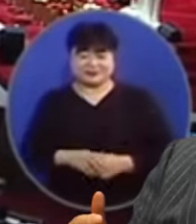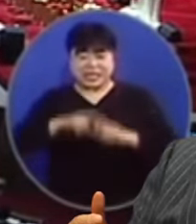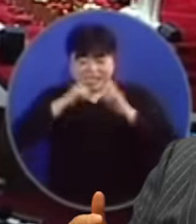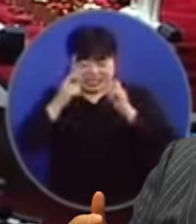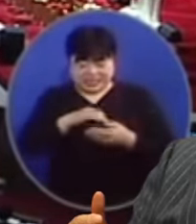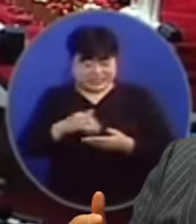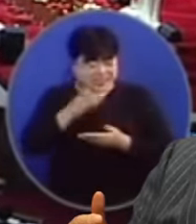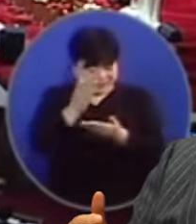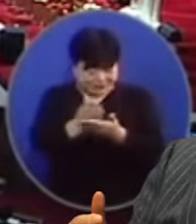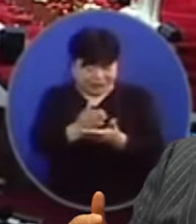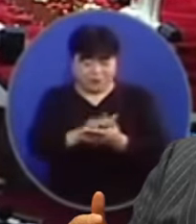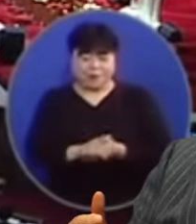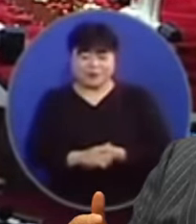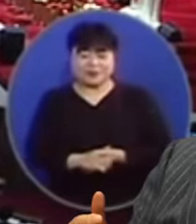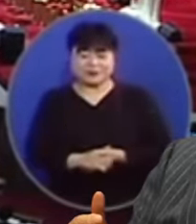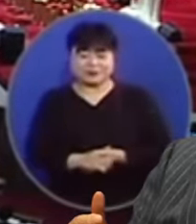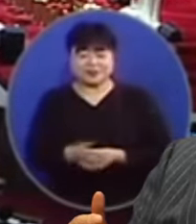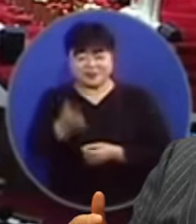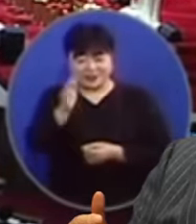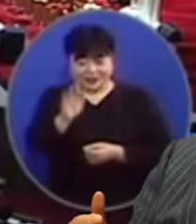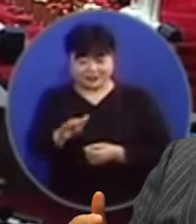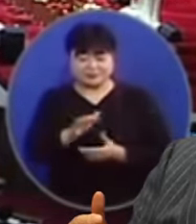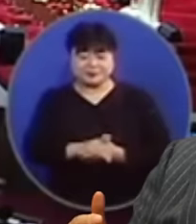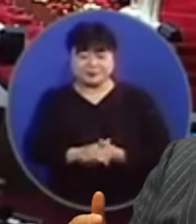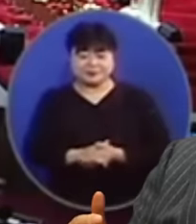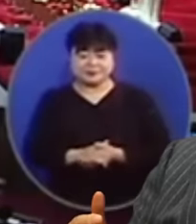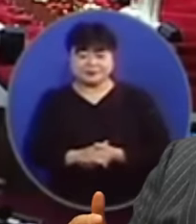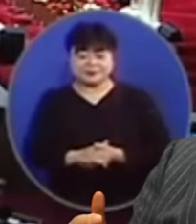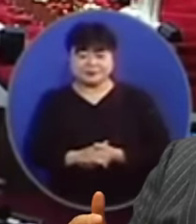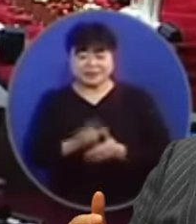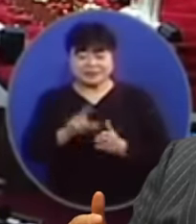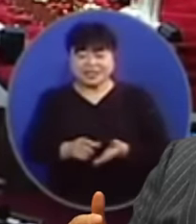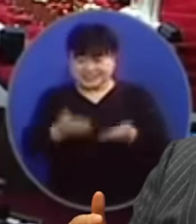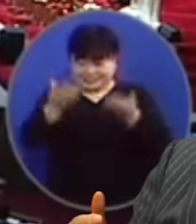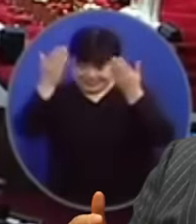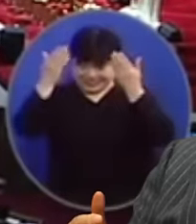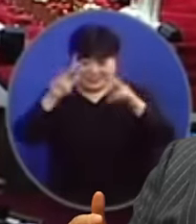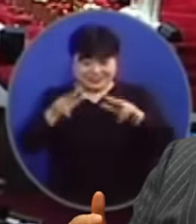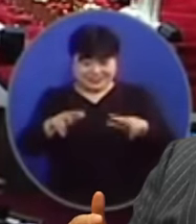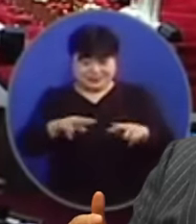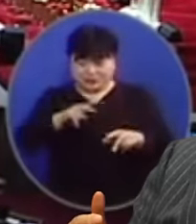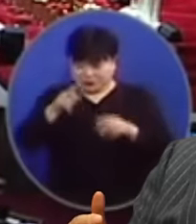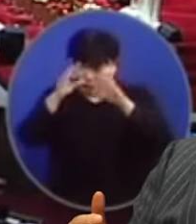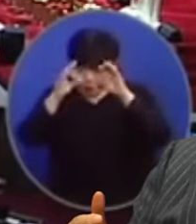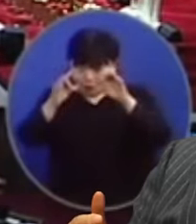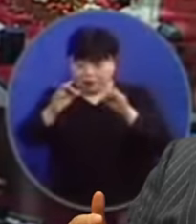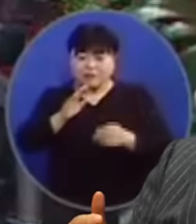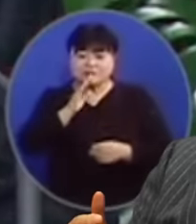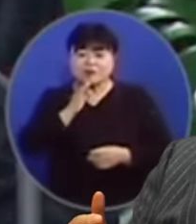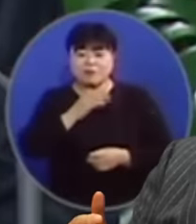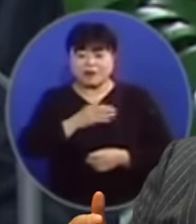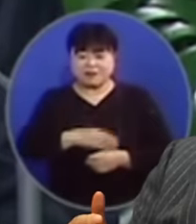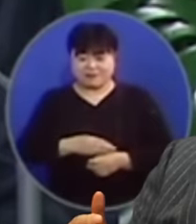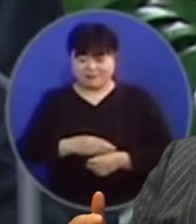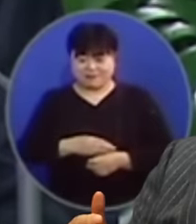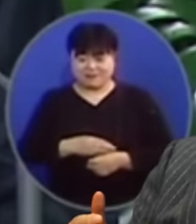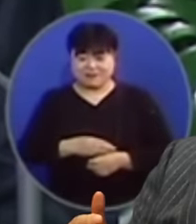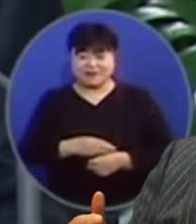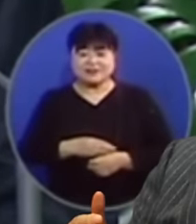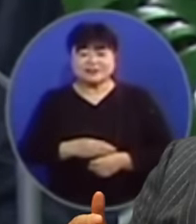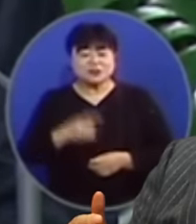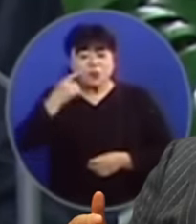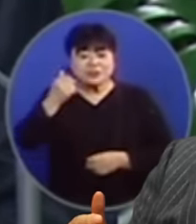것입니다. 그런데 세월이 흘러가서 지금 내가 돌아보면 그 영감님은 벌써 천당